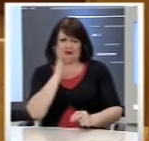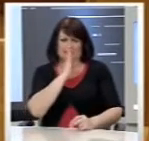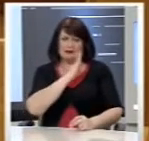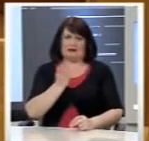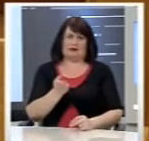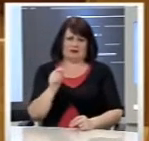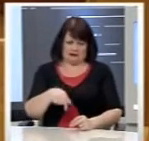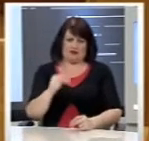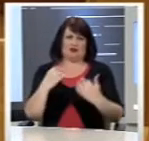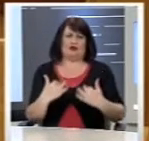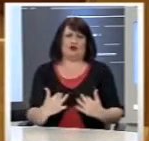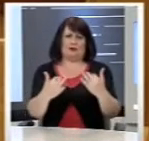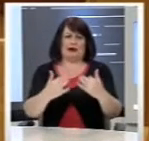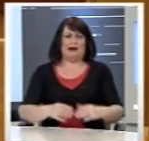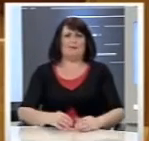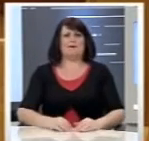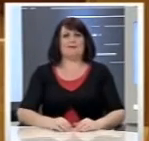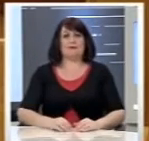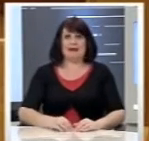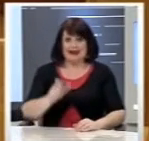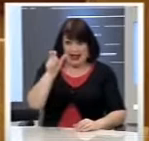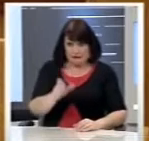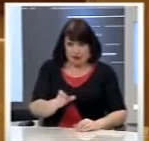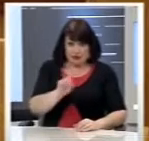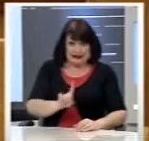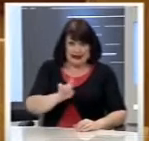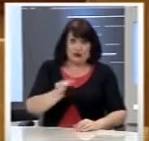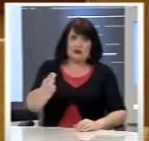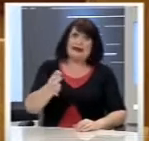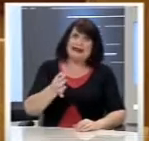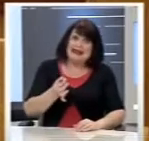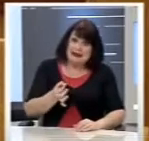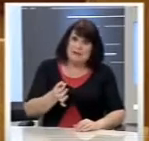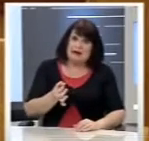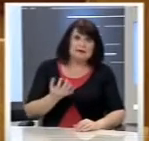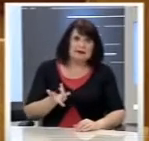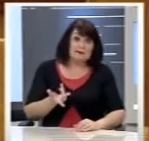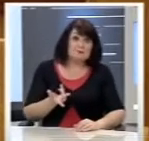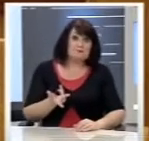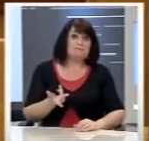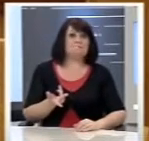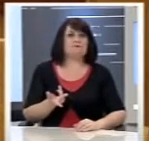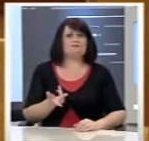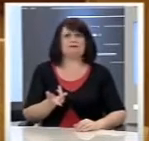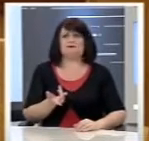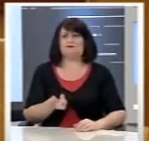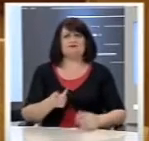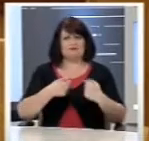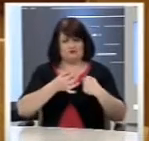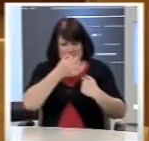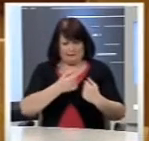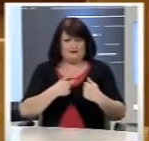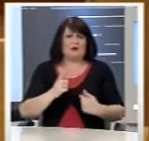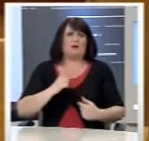στην Ολομέλεια. Θυμίζω ότι στη δικιά του τοποθέτηση ο κύριος Μητσοτάκης ισχυρίστηκε ότι είπα πως δεν περιμέναμε να πάρουμε